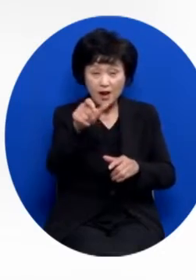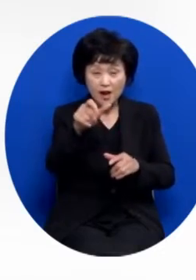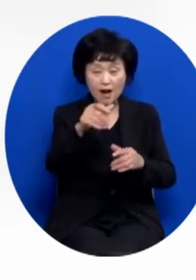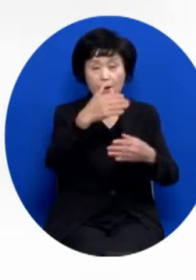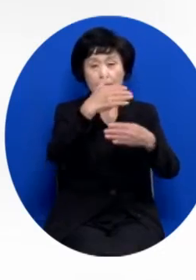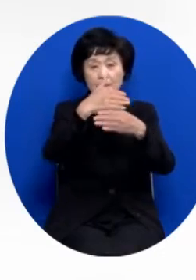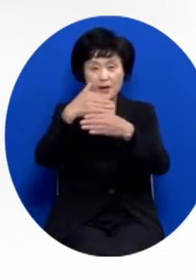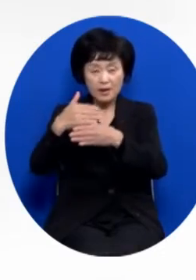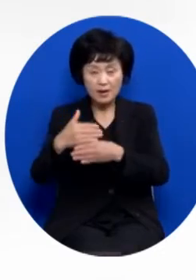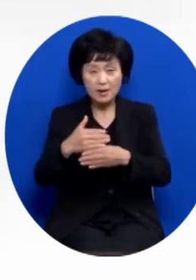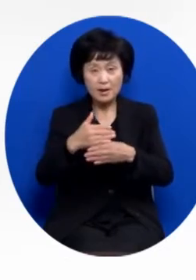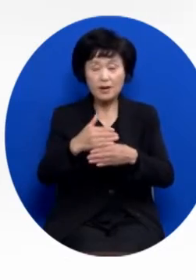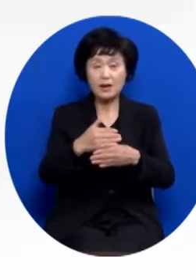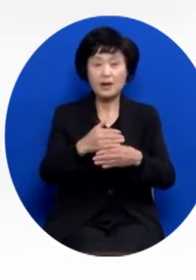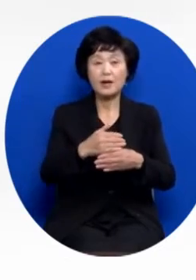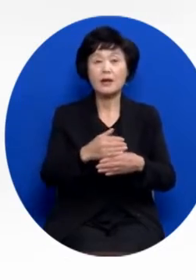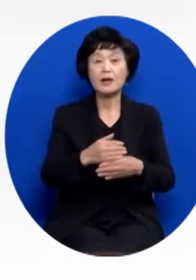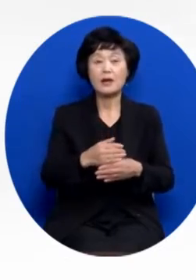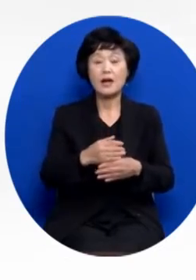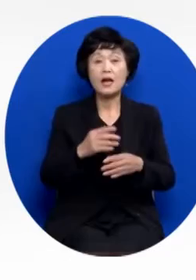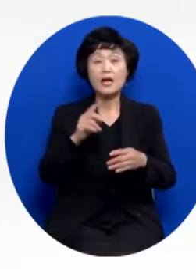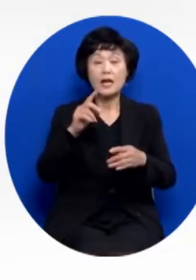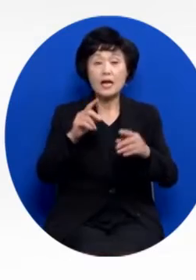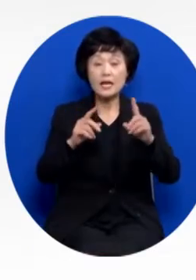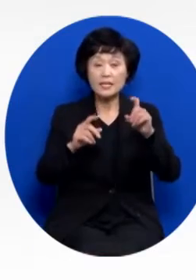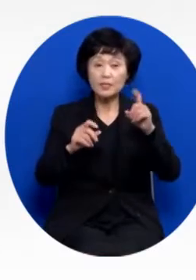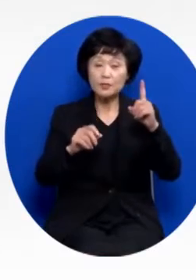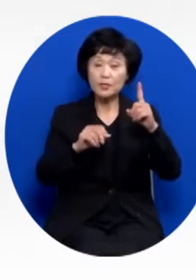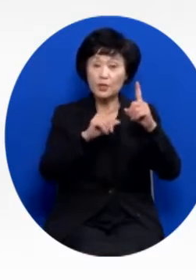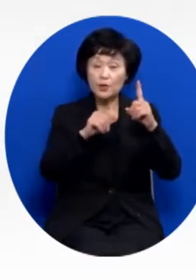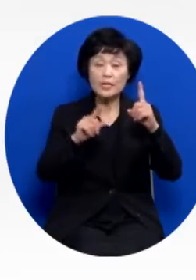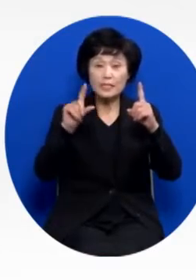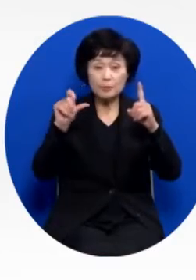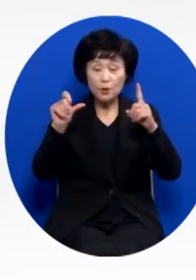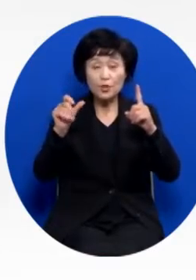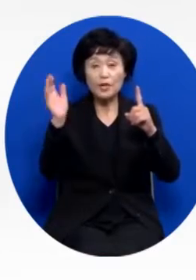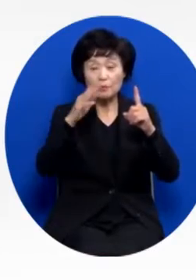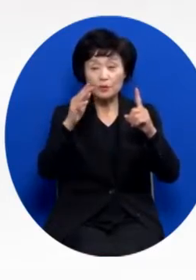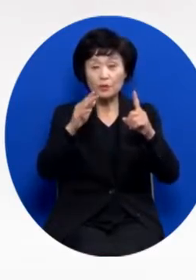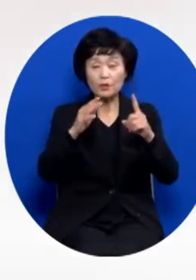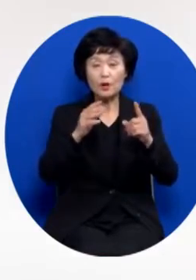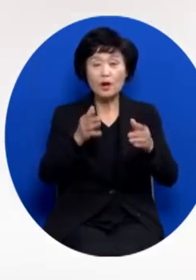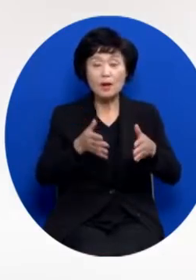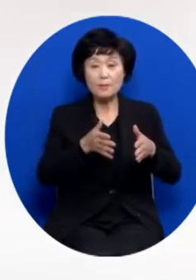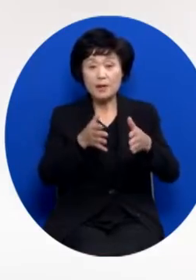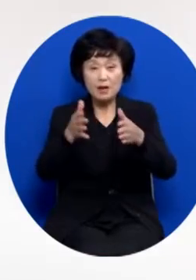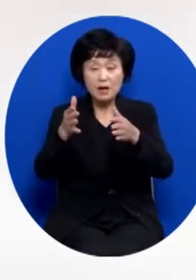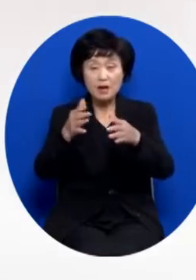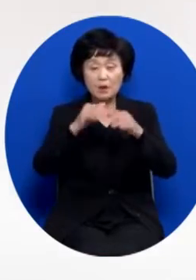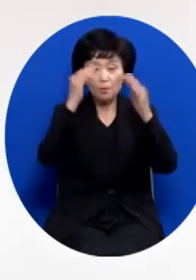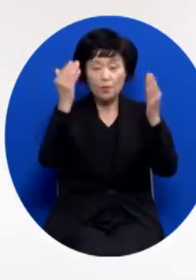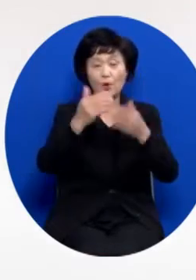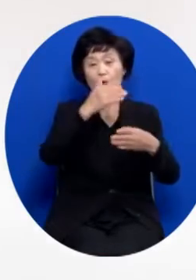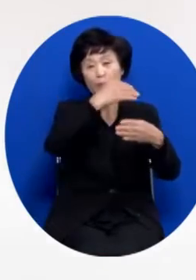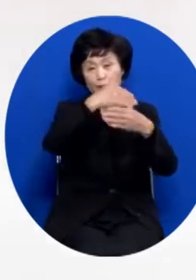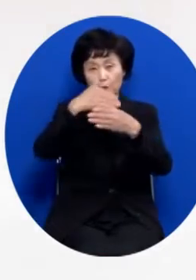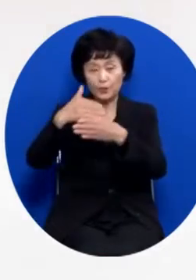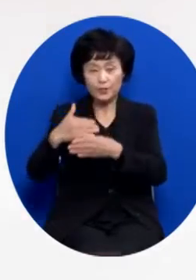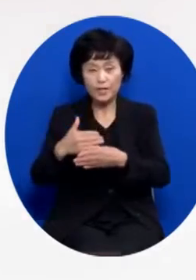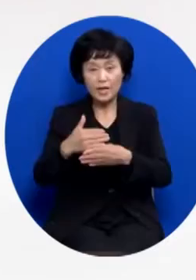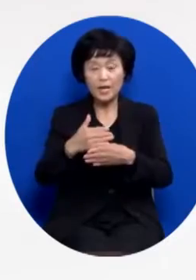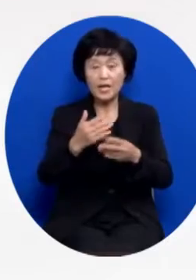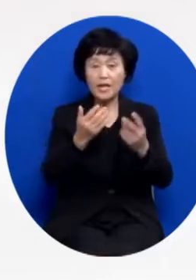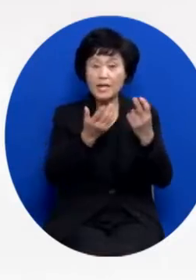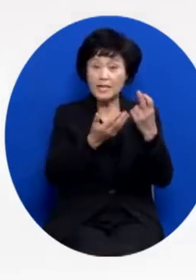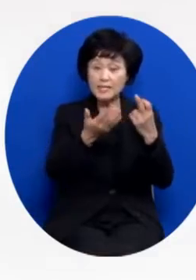산하 국립공원공단은 오는 15일부터 한 달 동안 115개 탐방로를 전면 통제한다고 밝혔습니다. 또